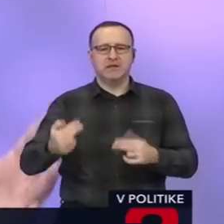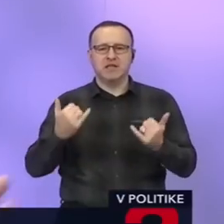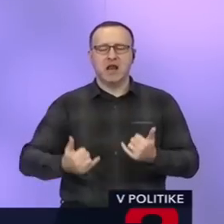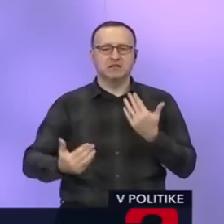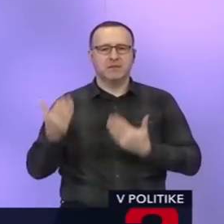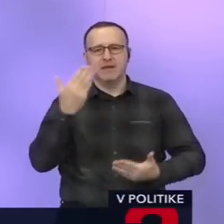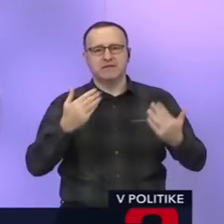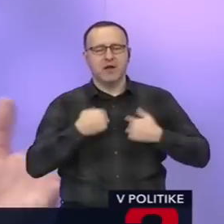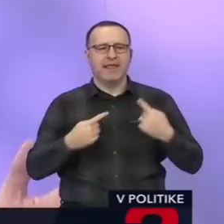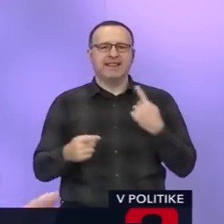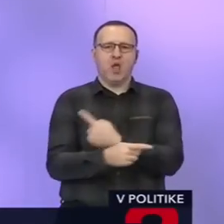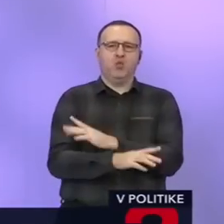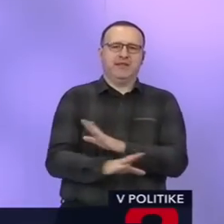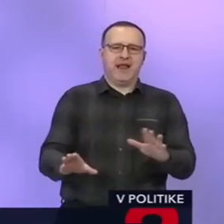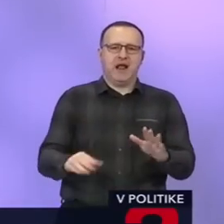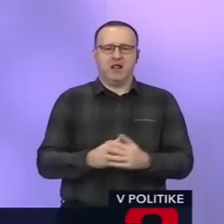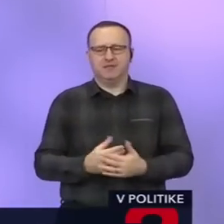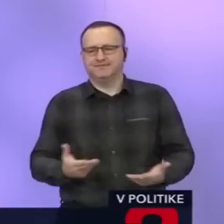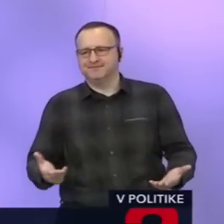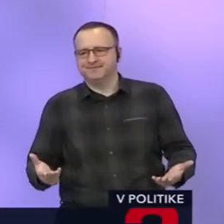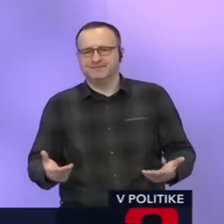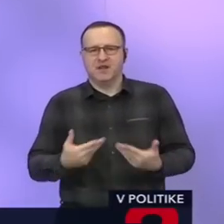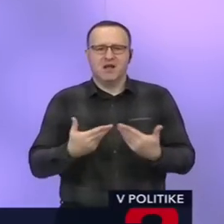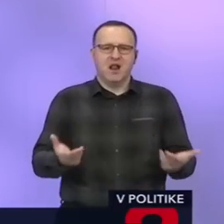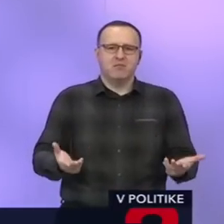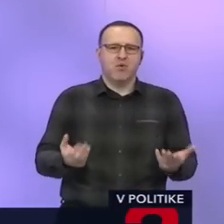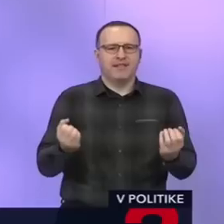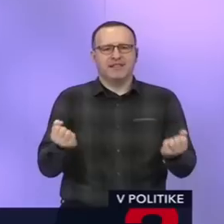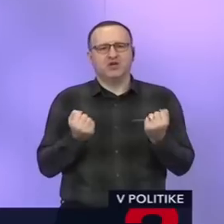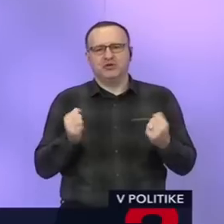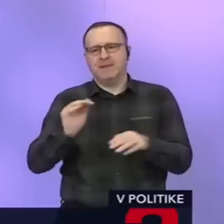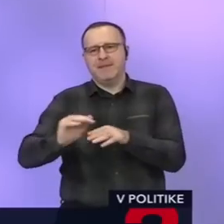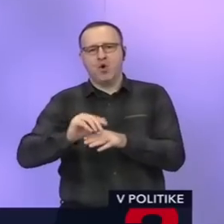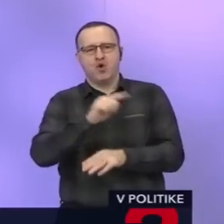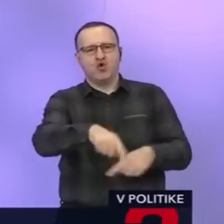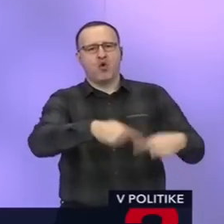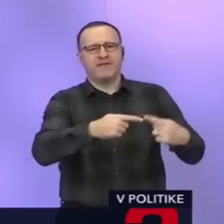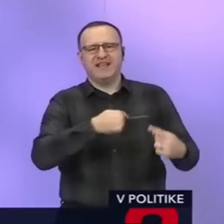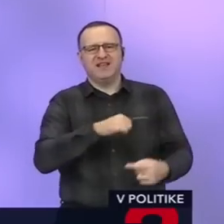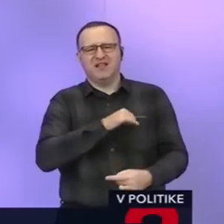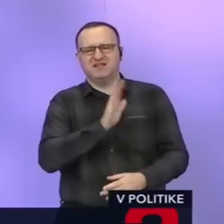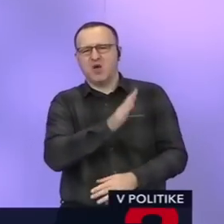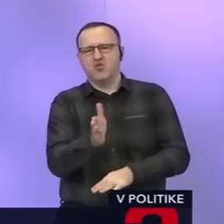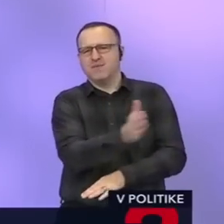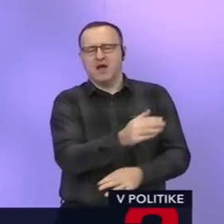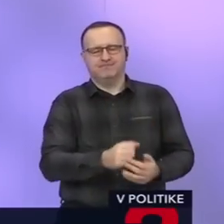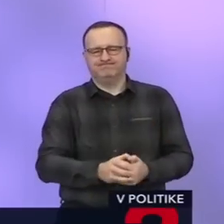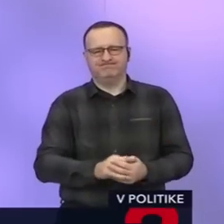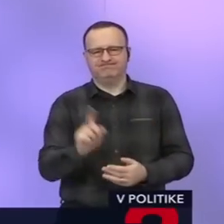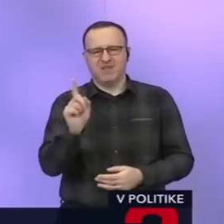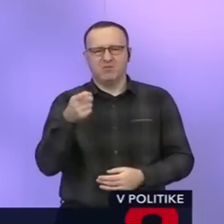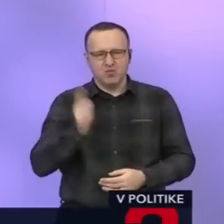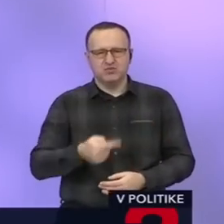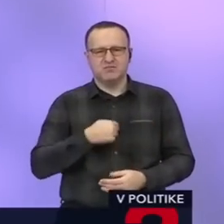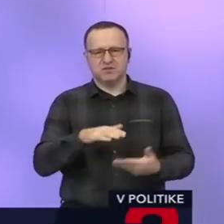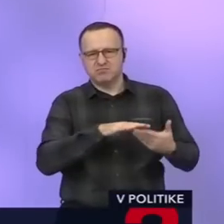byť neutrálny alebo nejakým spôsobom sa držať mimo tohto konfliktu. Tu už musíme spoločne so